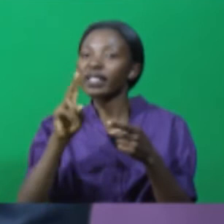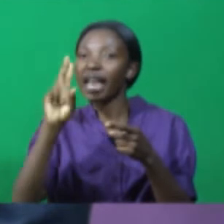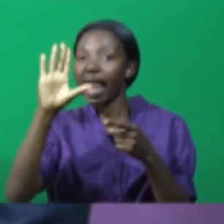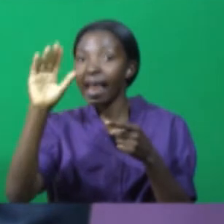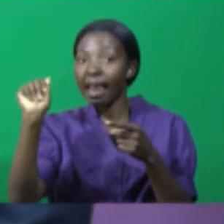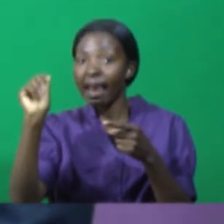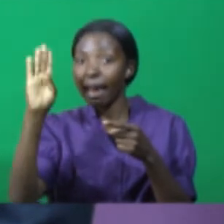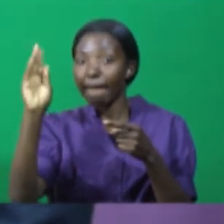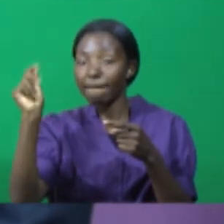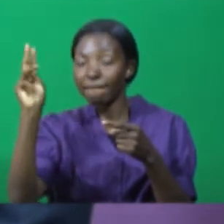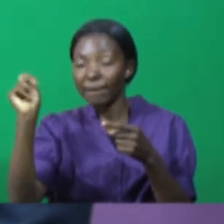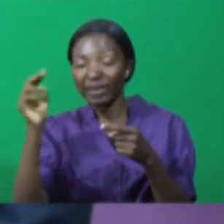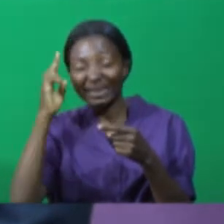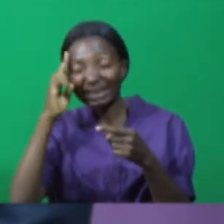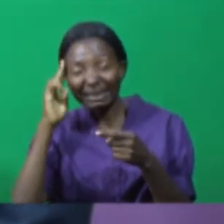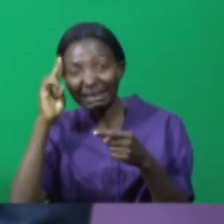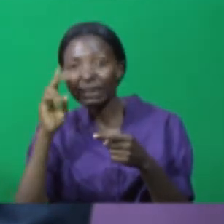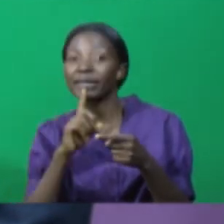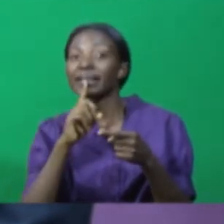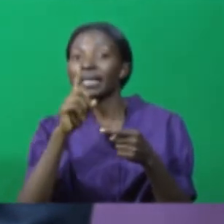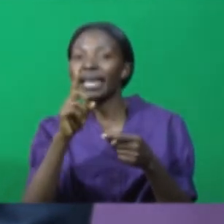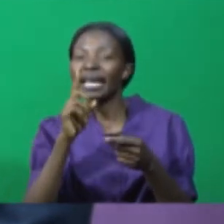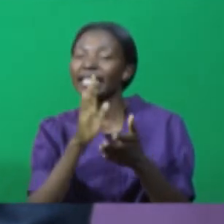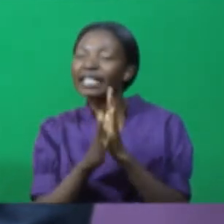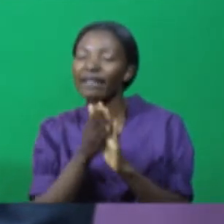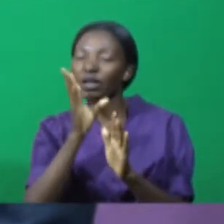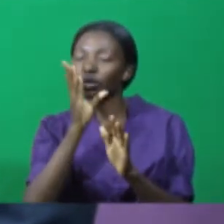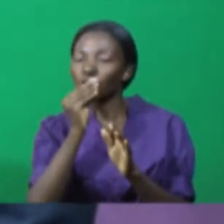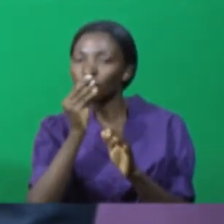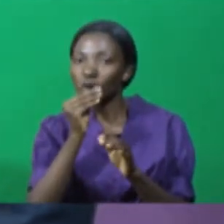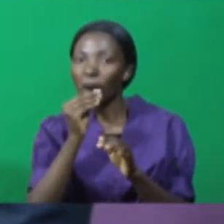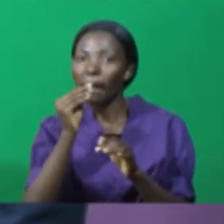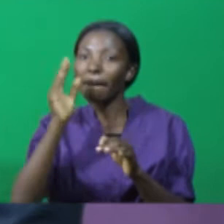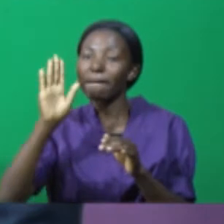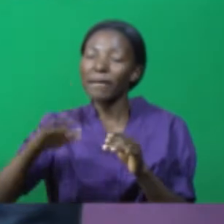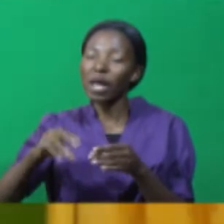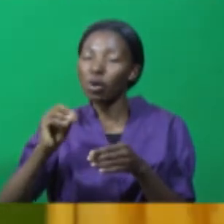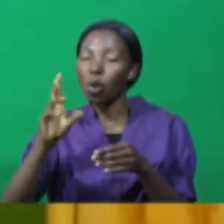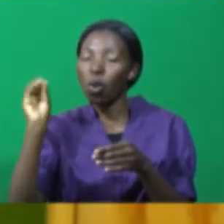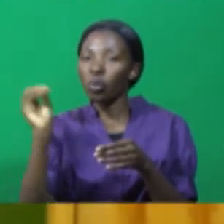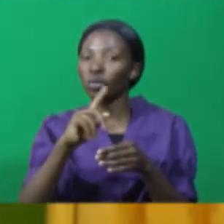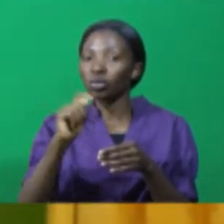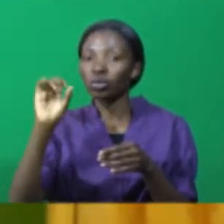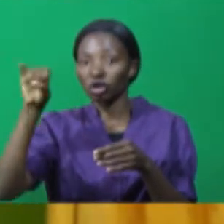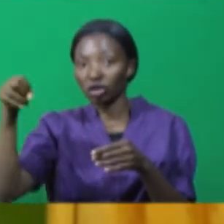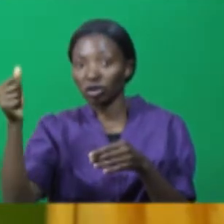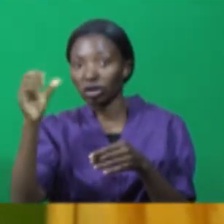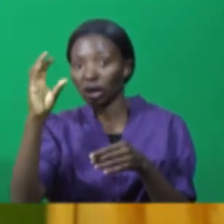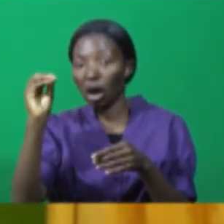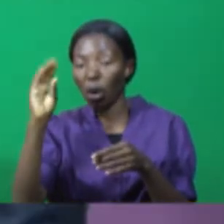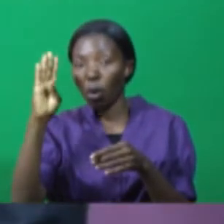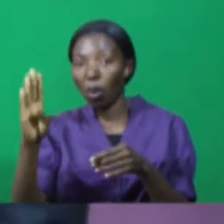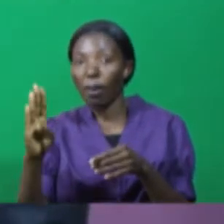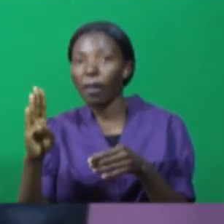akati kwaari. Chenjera kuti urege kutaura kuna Jacob chinhu kana chakanaka kana chakaipa. Verse 29 na